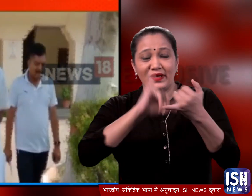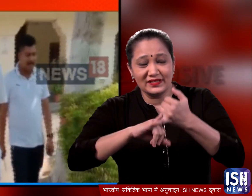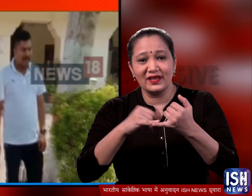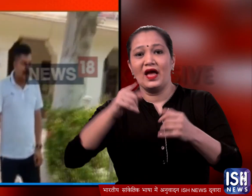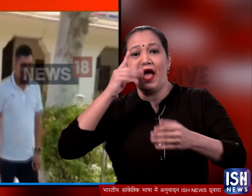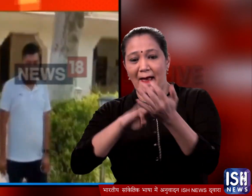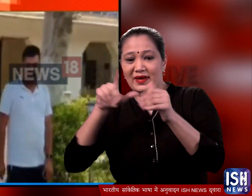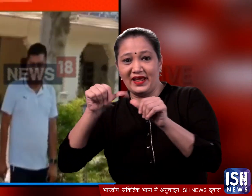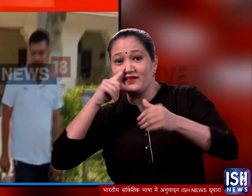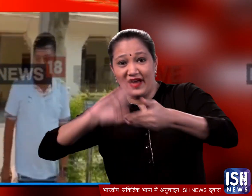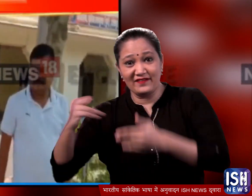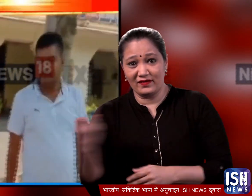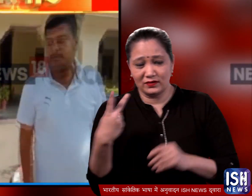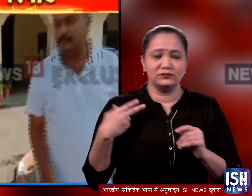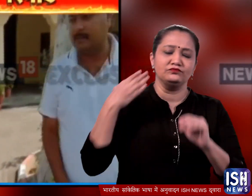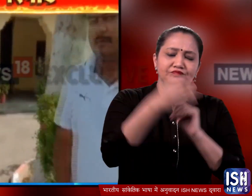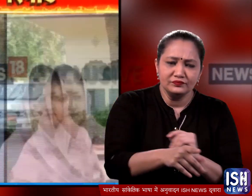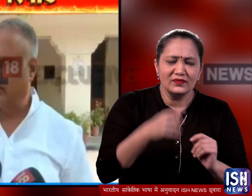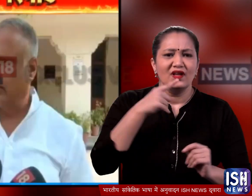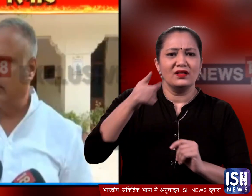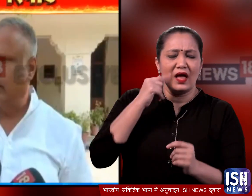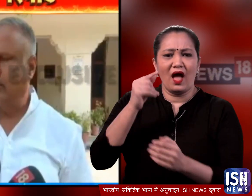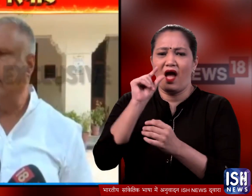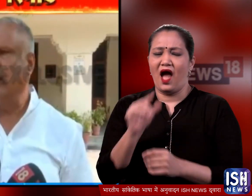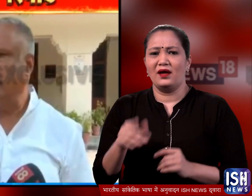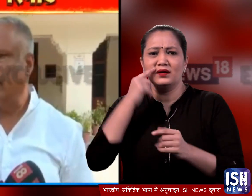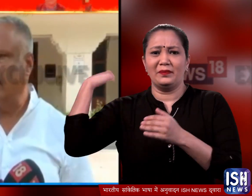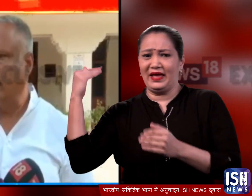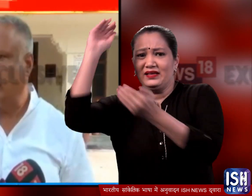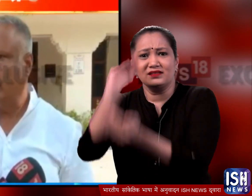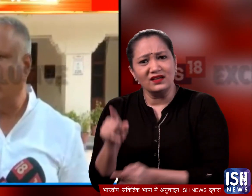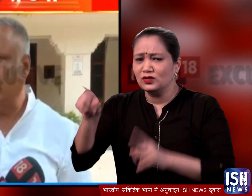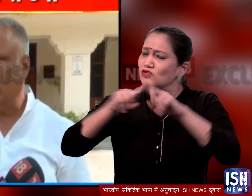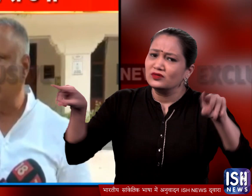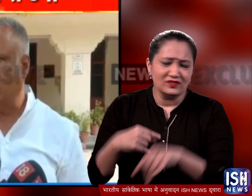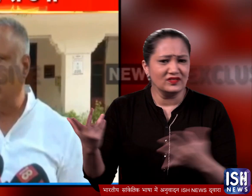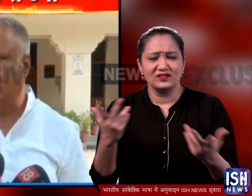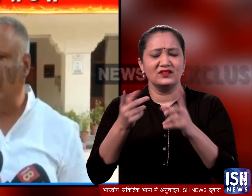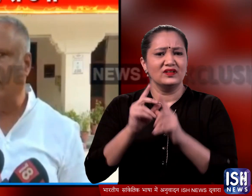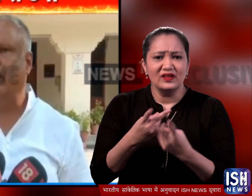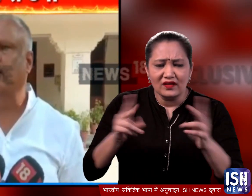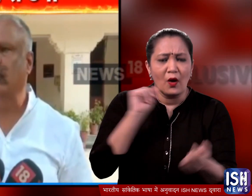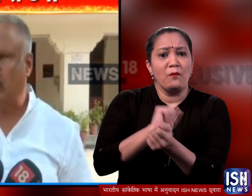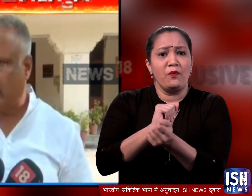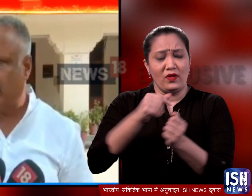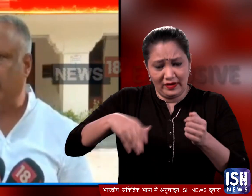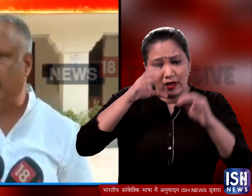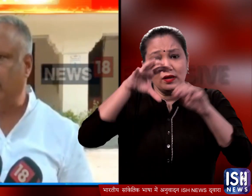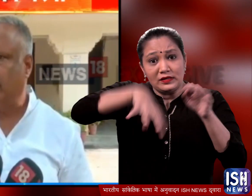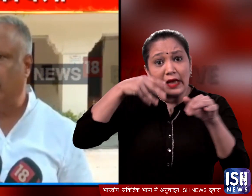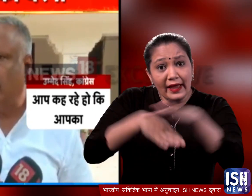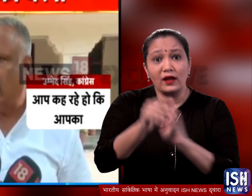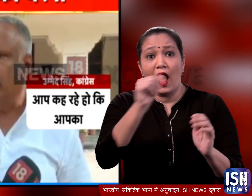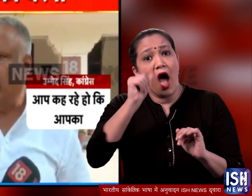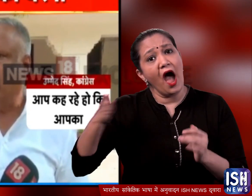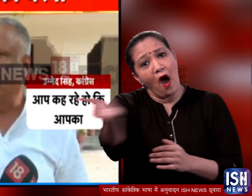विधायक पत्नी के साथ बाहर आए तो उन्होंने अपने भतीजे पर लगे आरोप को गलत बताया और दावा किया कि थाने में मौजूद सभी पुलिसकर्मियों ने ही शराब पी